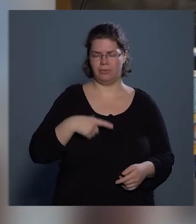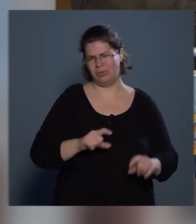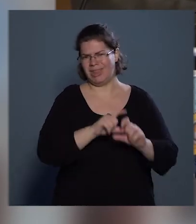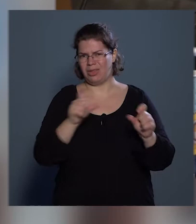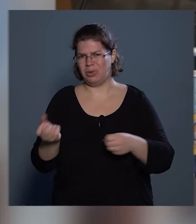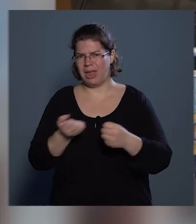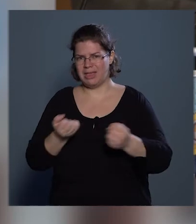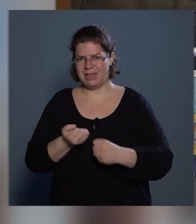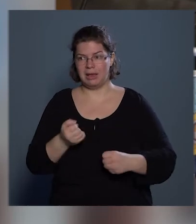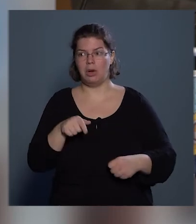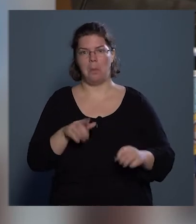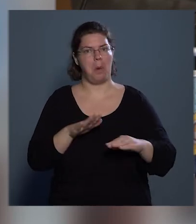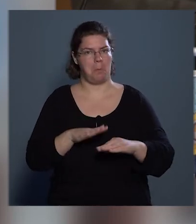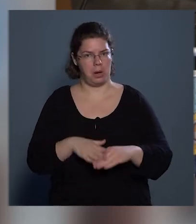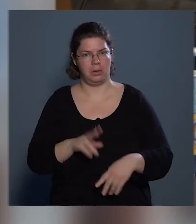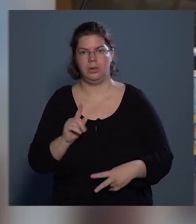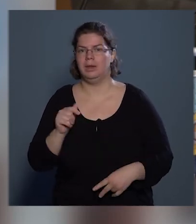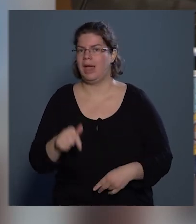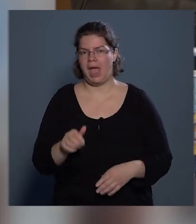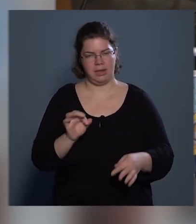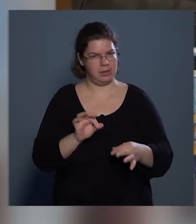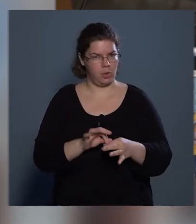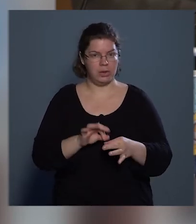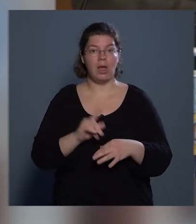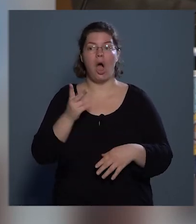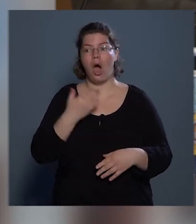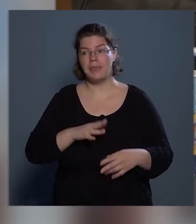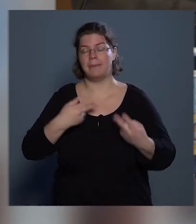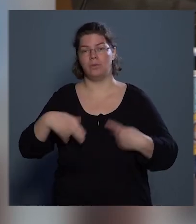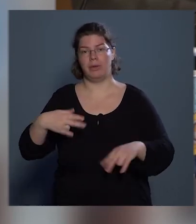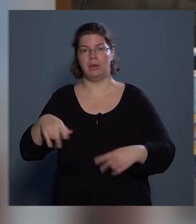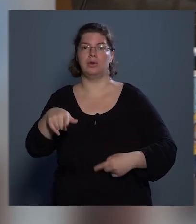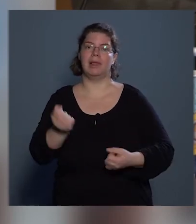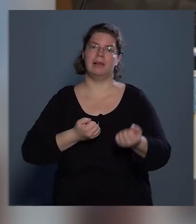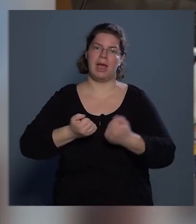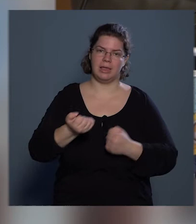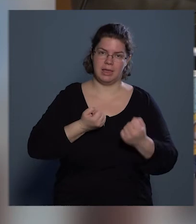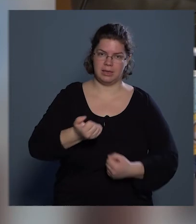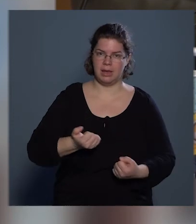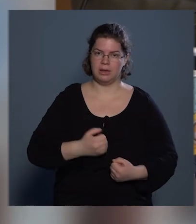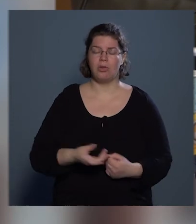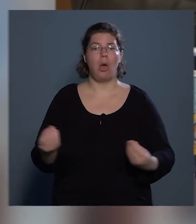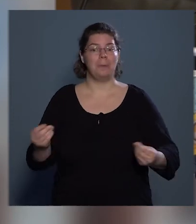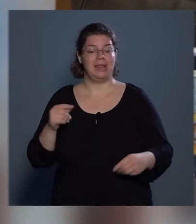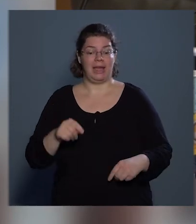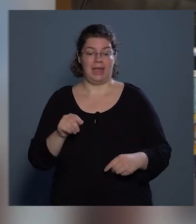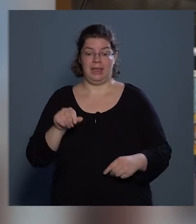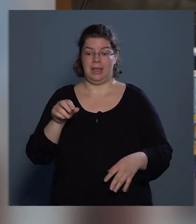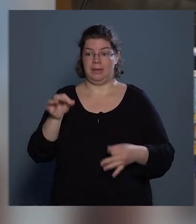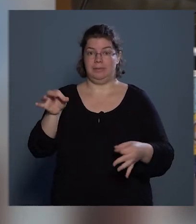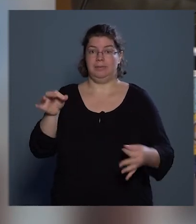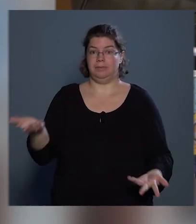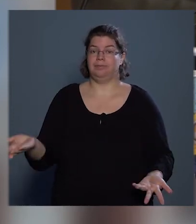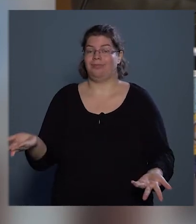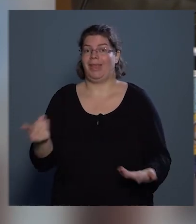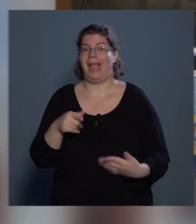egyeztetésekben is abban maradtunk, hogy ne ez történjen, hanem folytatódjon ez az egyeztetés, aminek ez egy eleme,